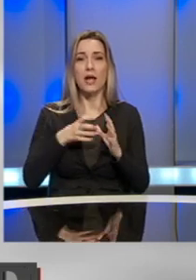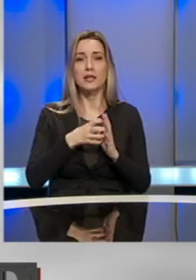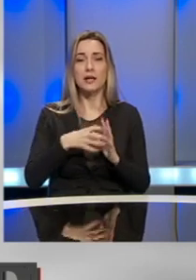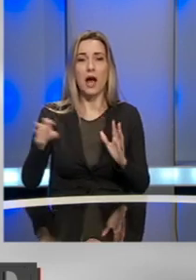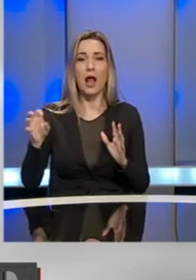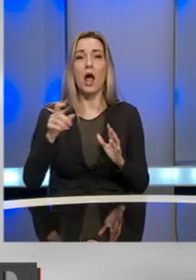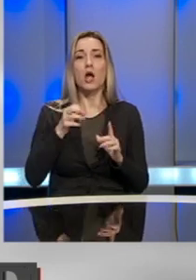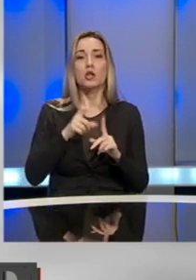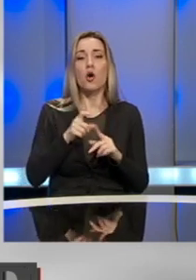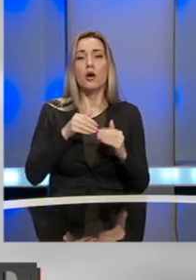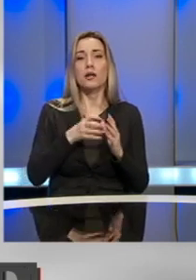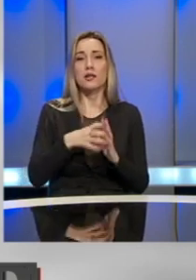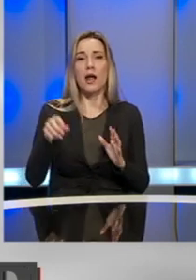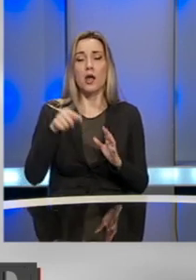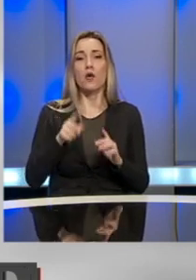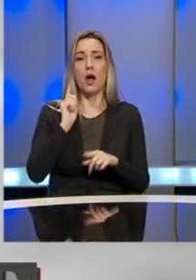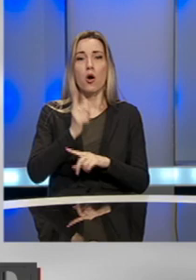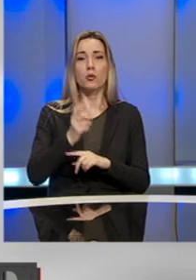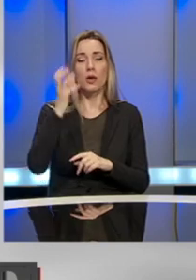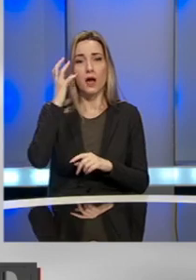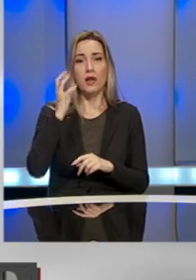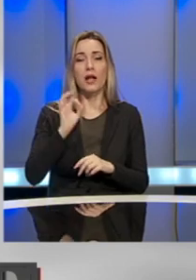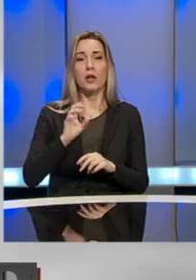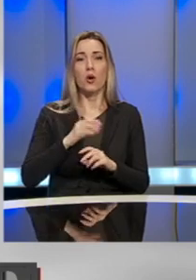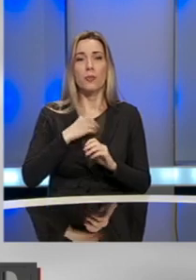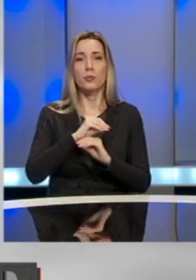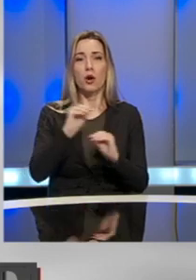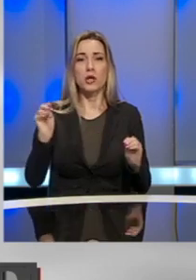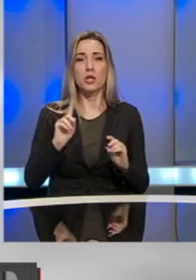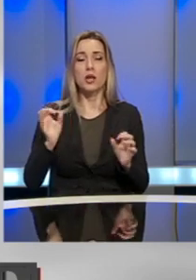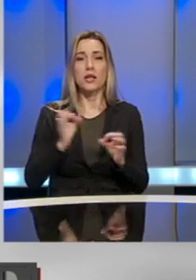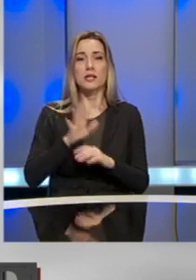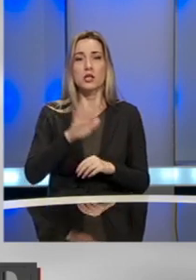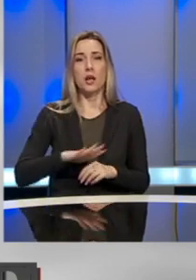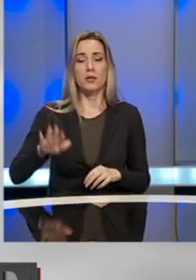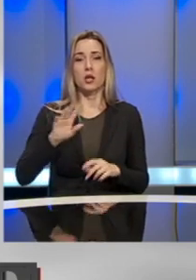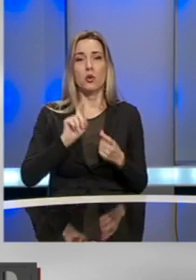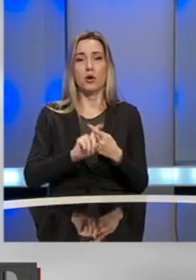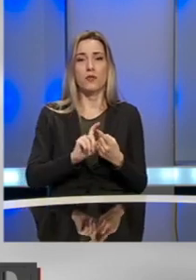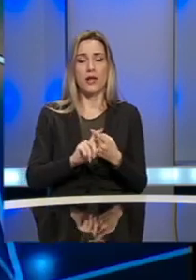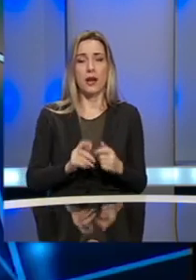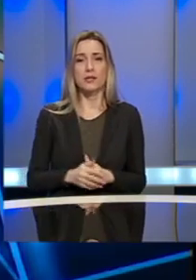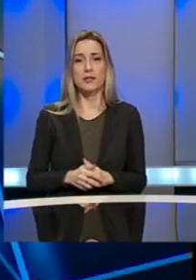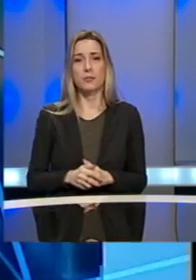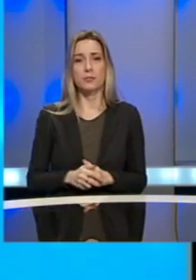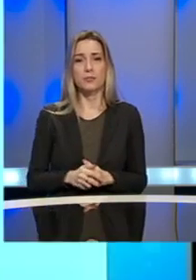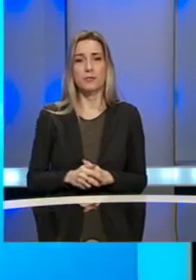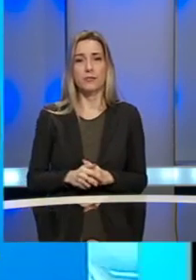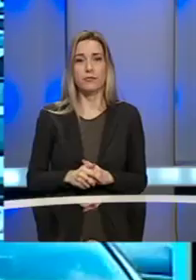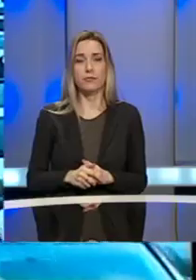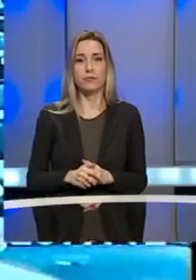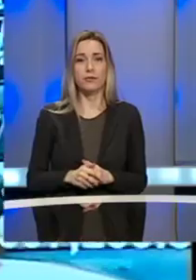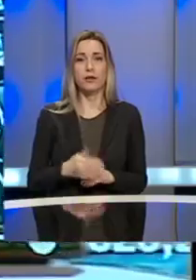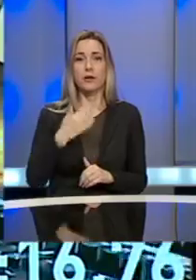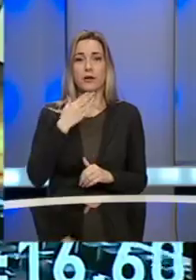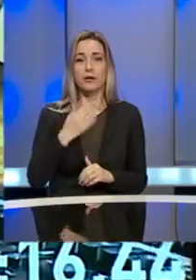traje ova odluka vlade o proglašenju nesreće na teritoriji federacije. Dobro, možda budu online sjednice.